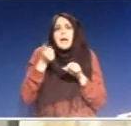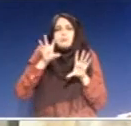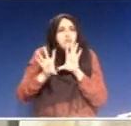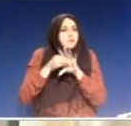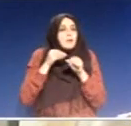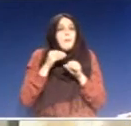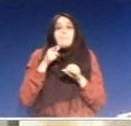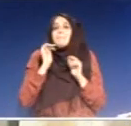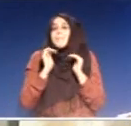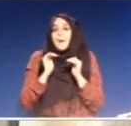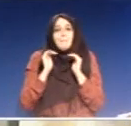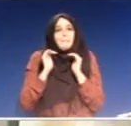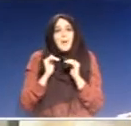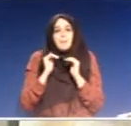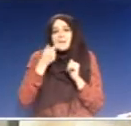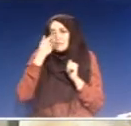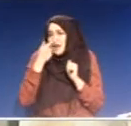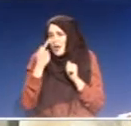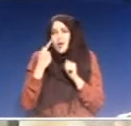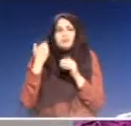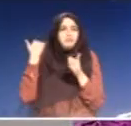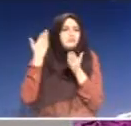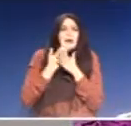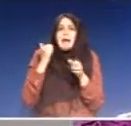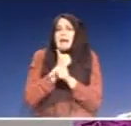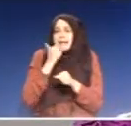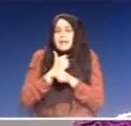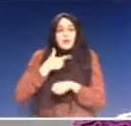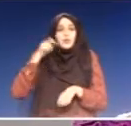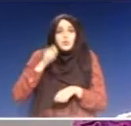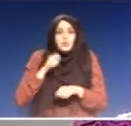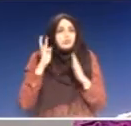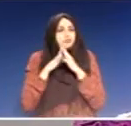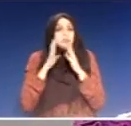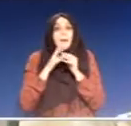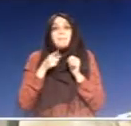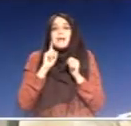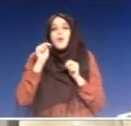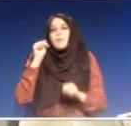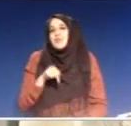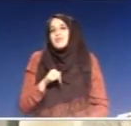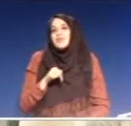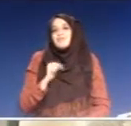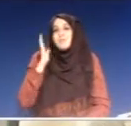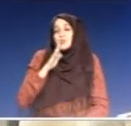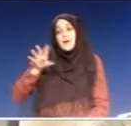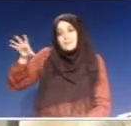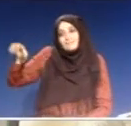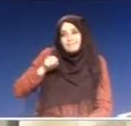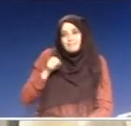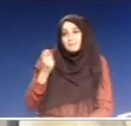أمس الحاجة إلى الرجوع إلى الخبراء يستعين